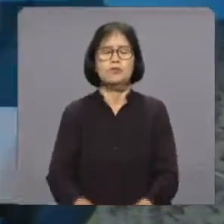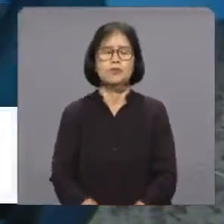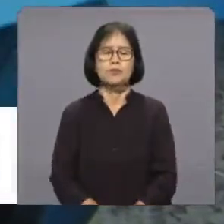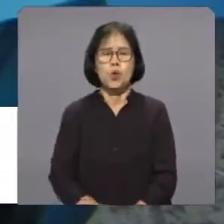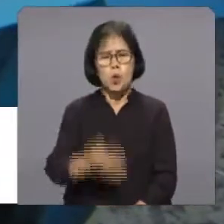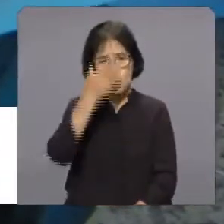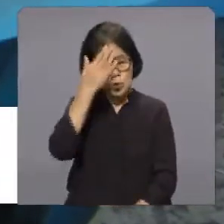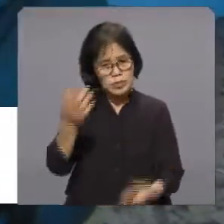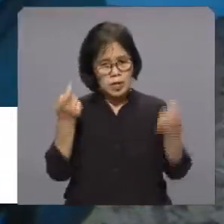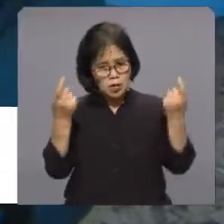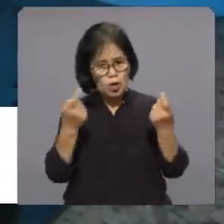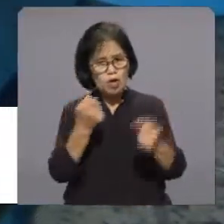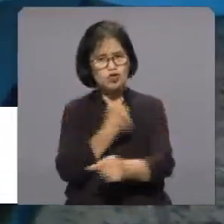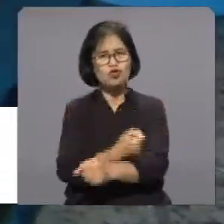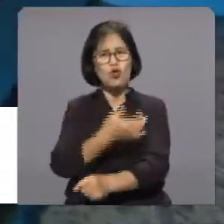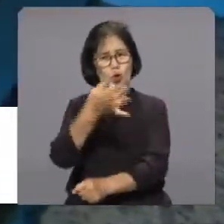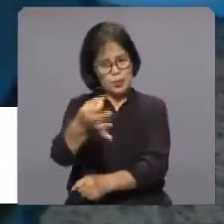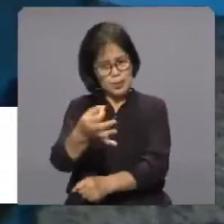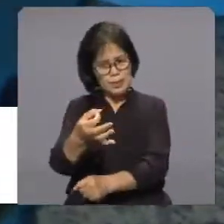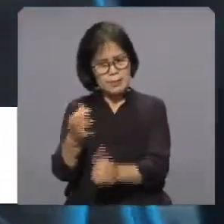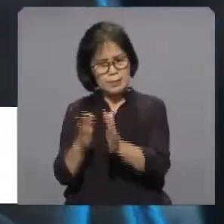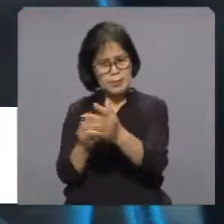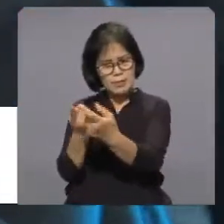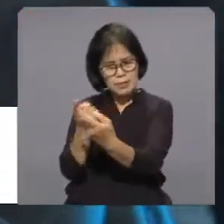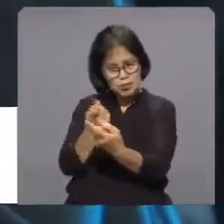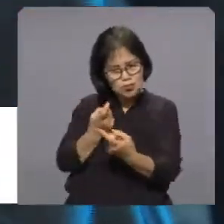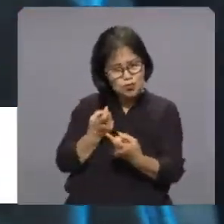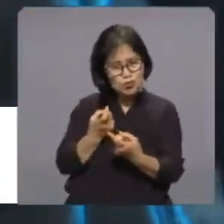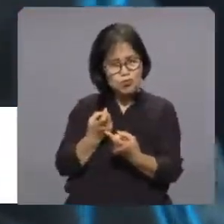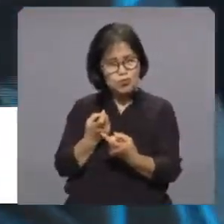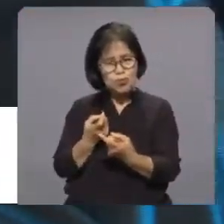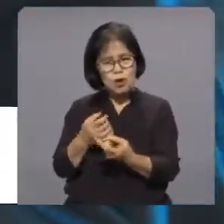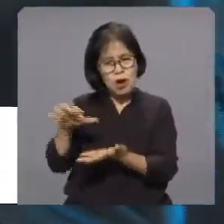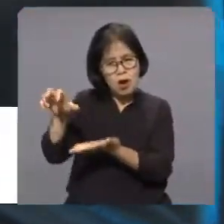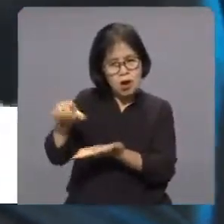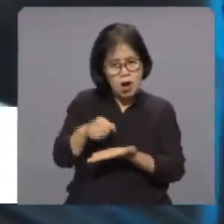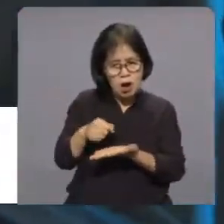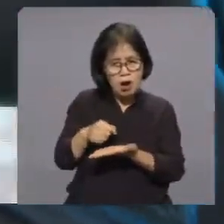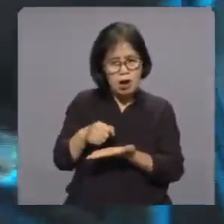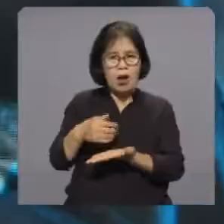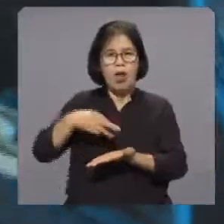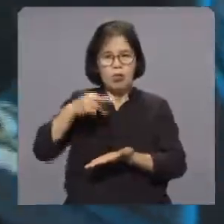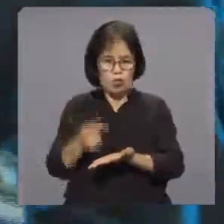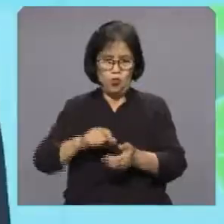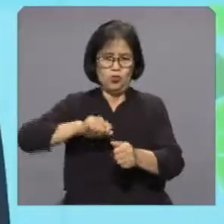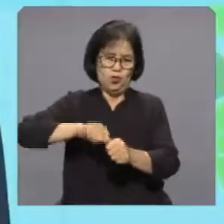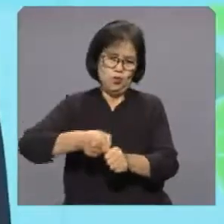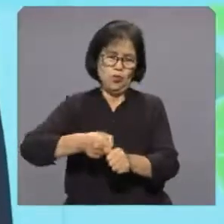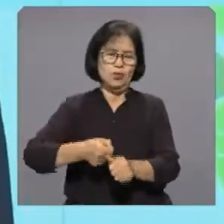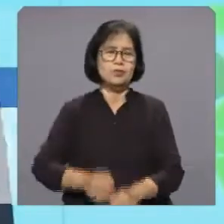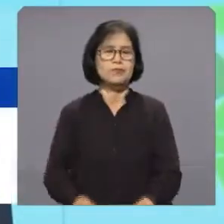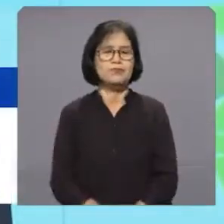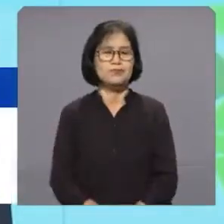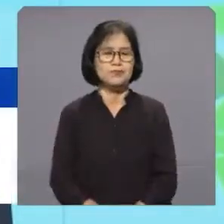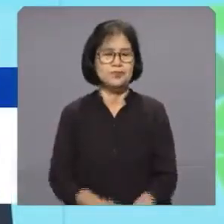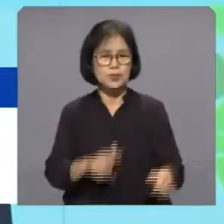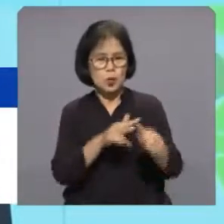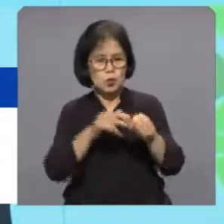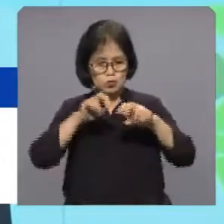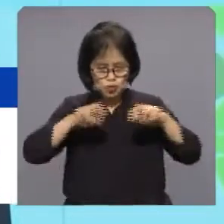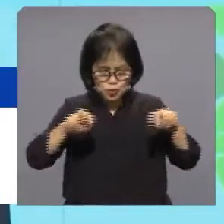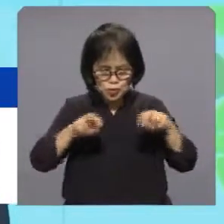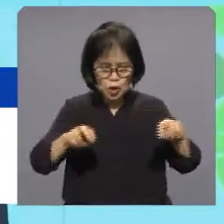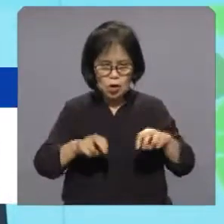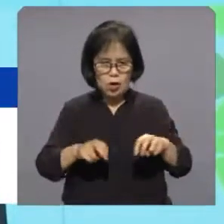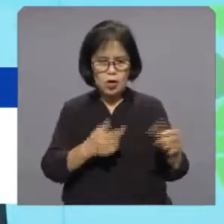공짜 여행이나 수고비 등을 미끼로 마약 운반을 위해 소지만 해도 처벌된다고 설명했습니다. 정보 분석, 또